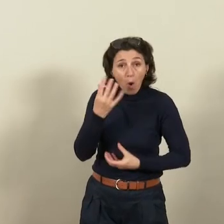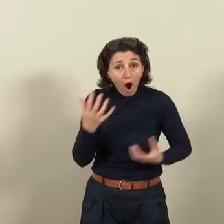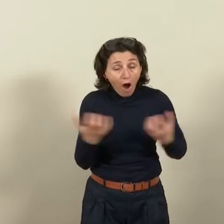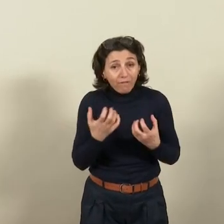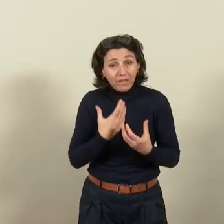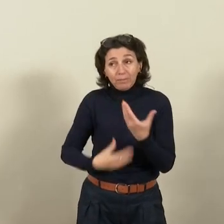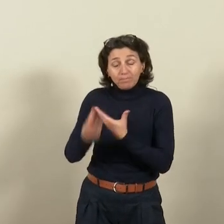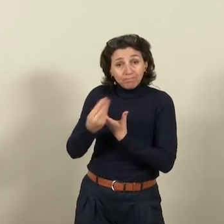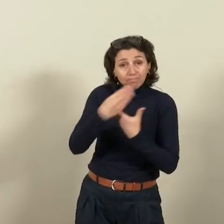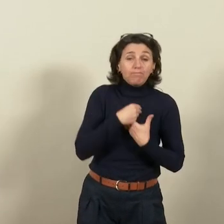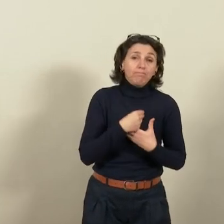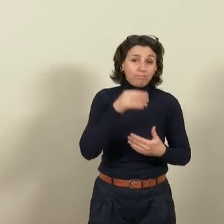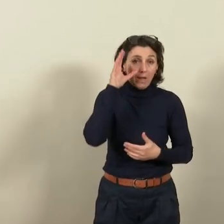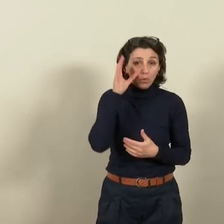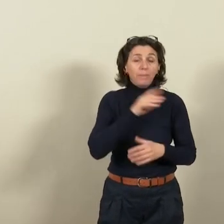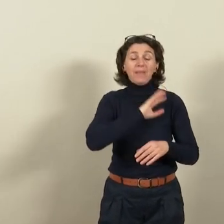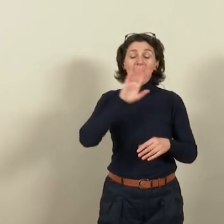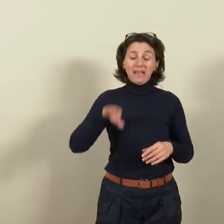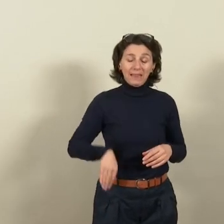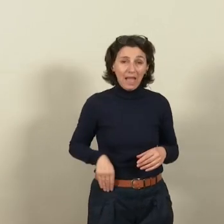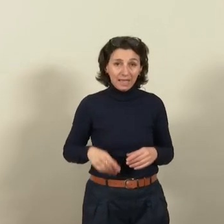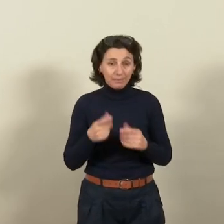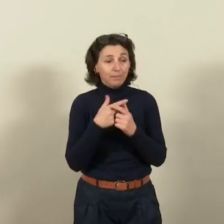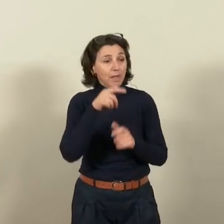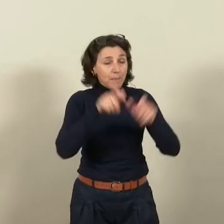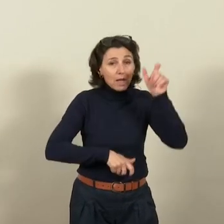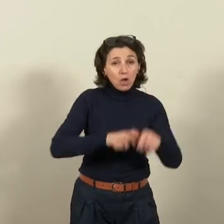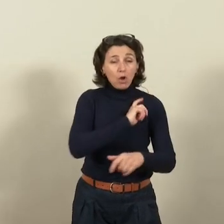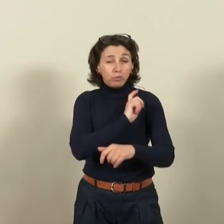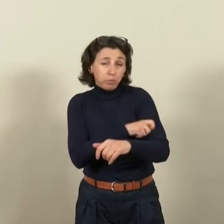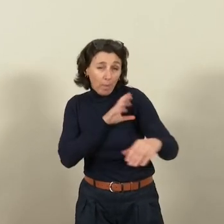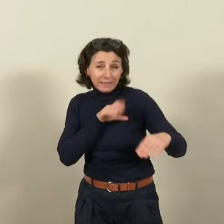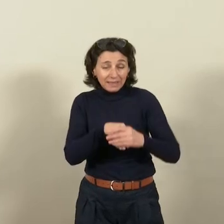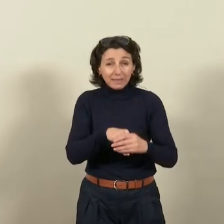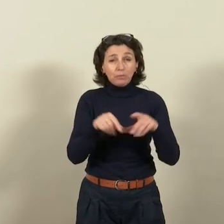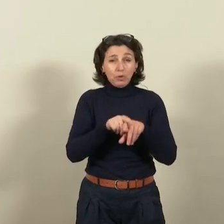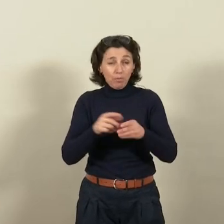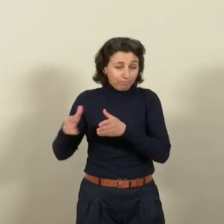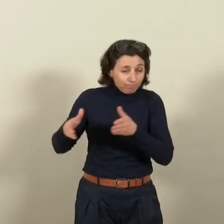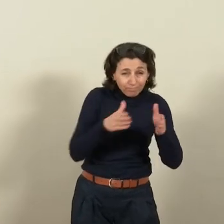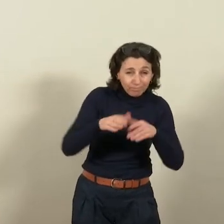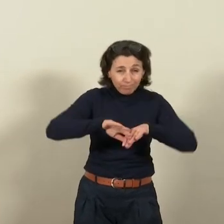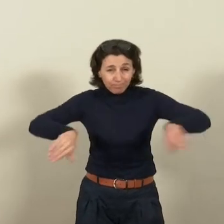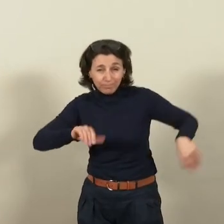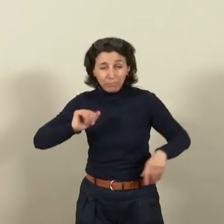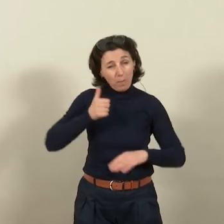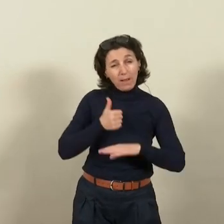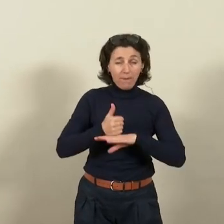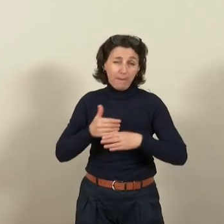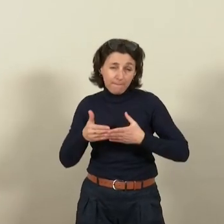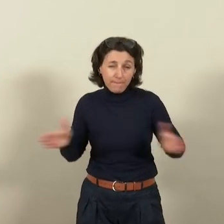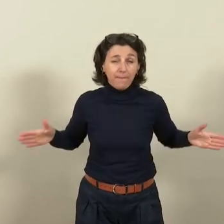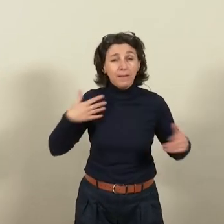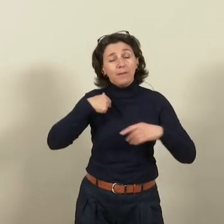un mot pour les sportifs et sportifs qui ont ouvert la voie vers un sport plus inclusif plus sécurisant bref un sport pour toutes et